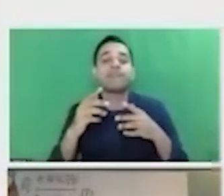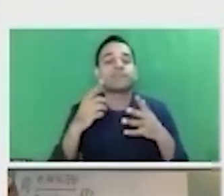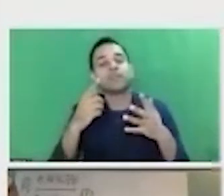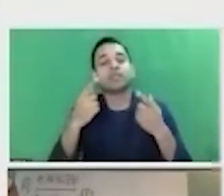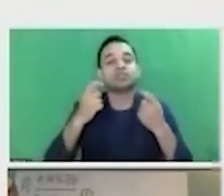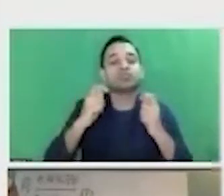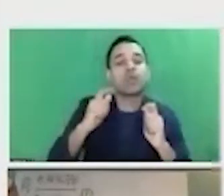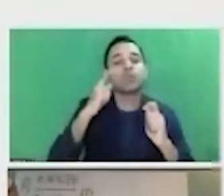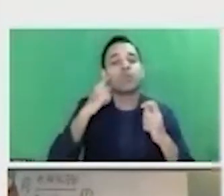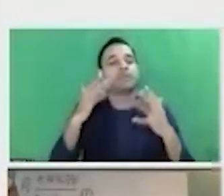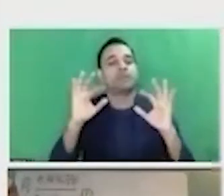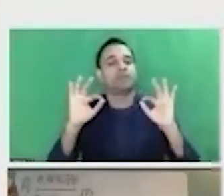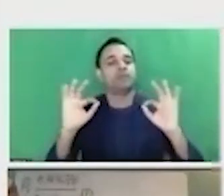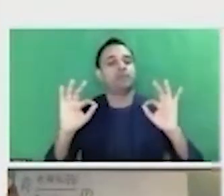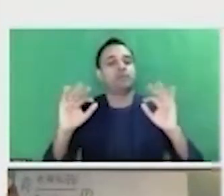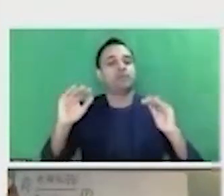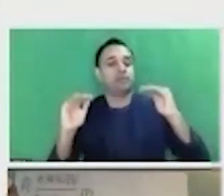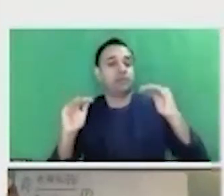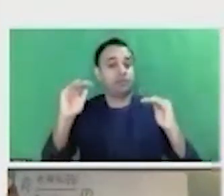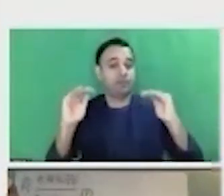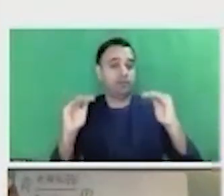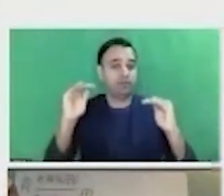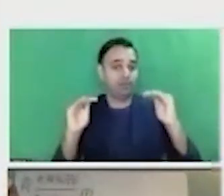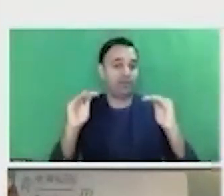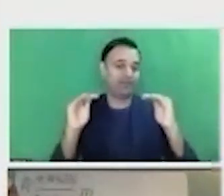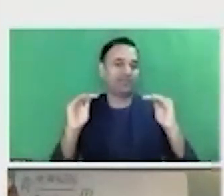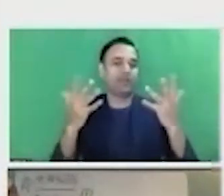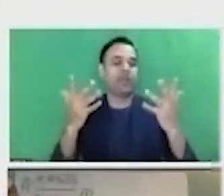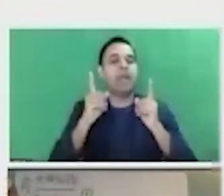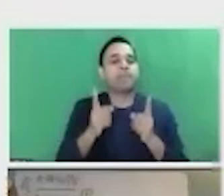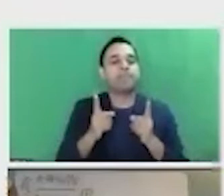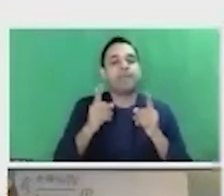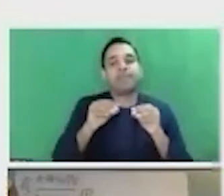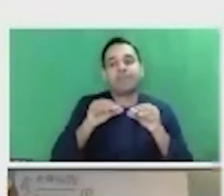وهنا من المهم أن يكون هناك مجموعات عمل في هذا الجانب